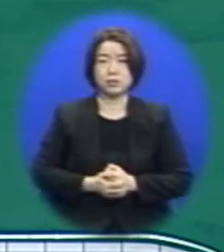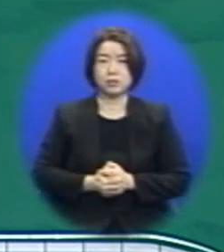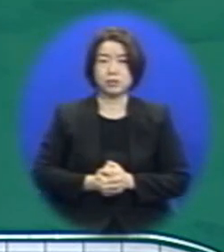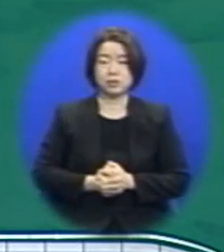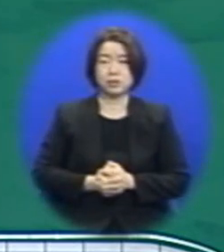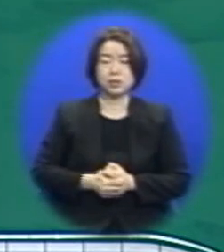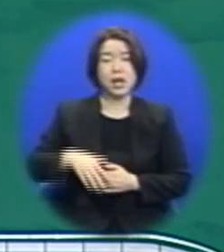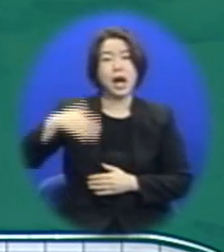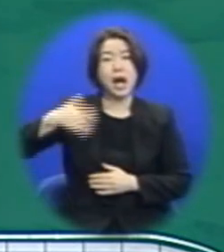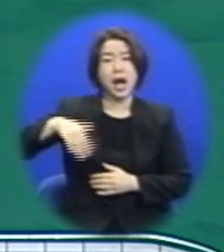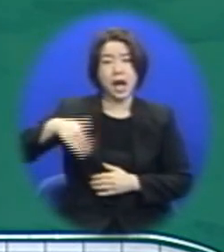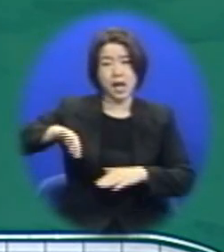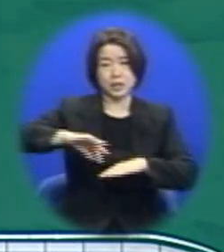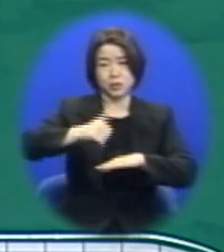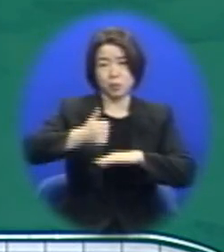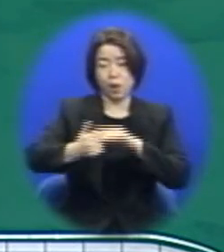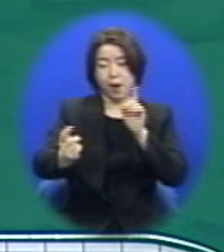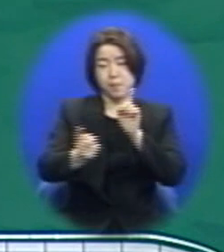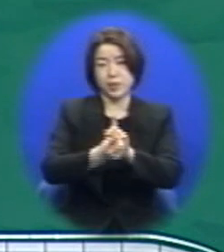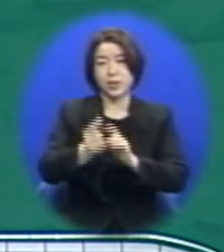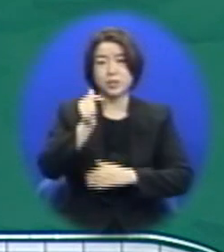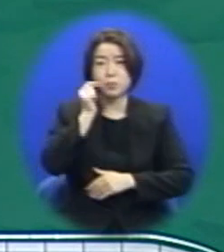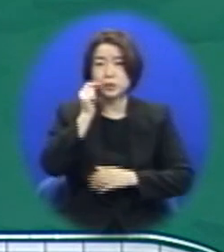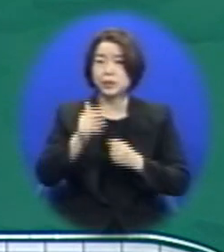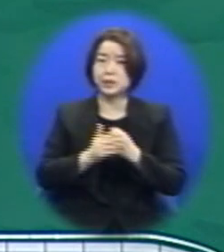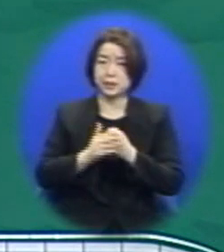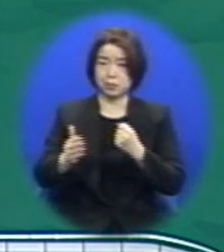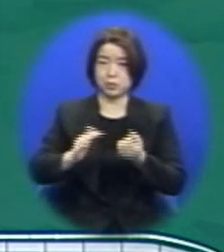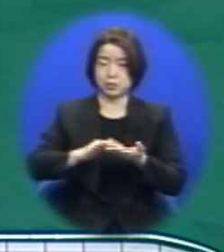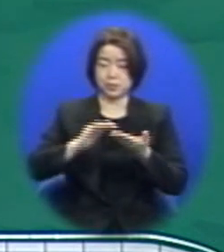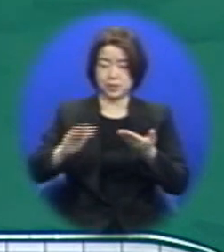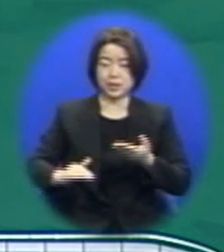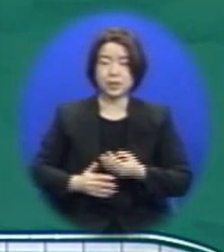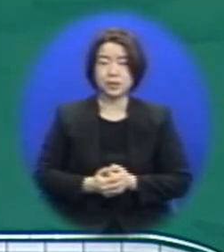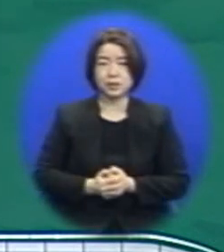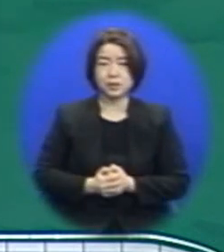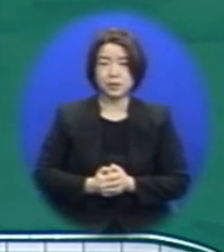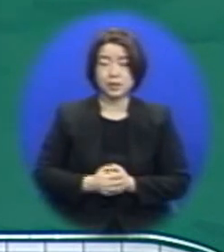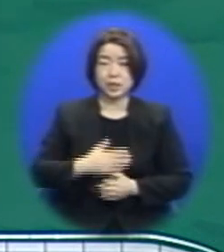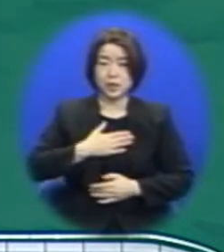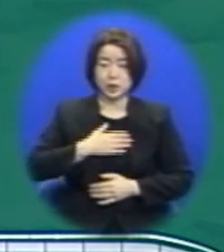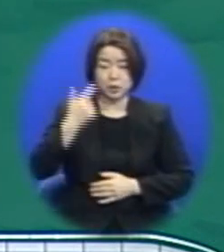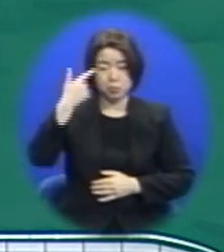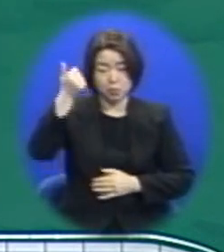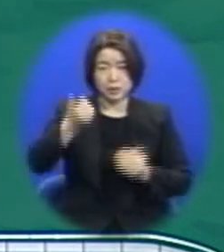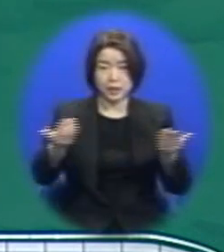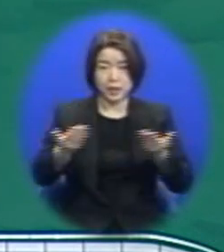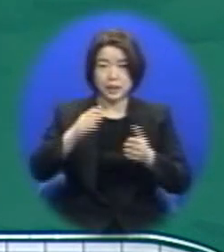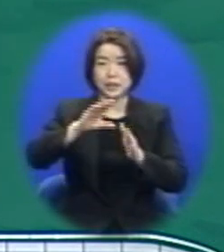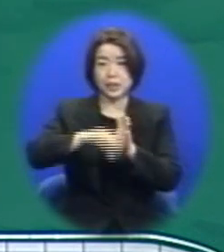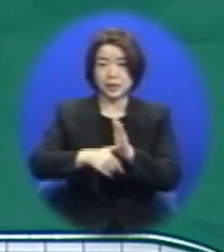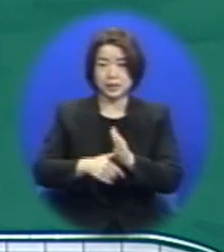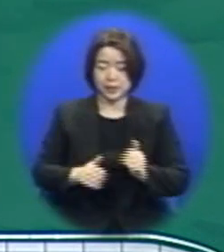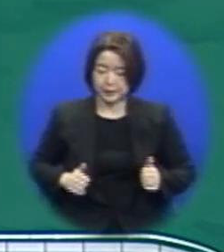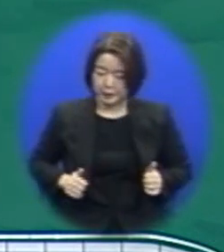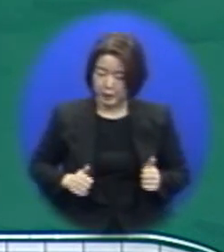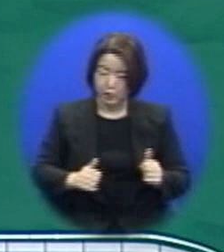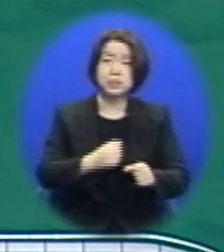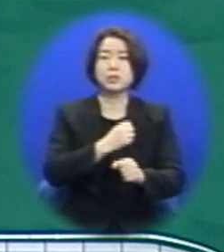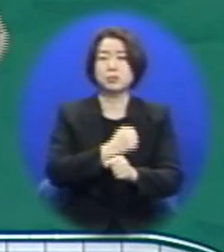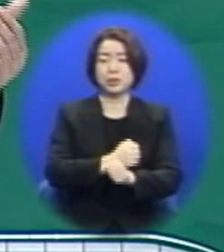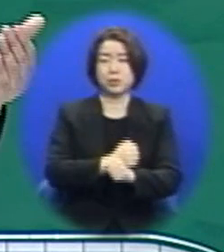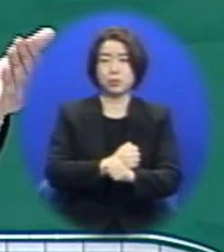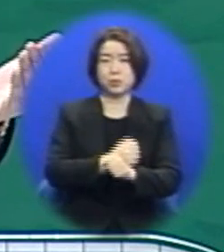아직 왕을 만나지 못했기 때문에 그렇습니다. 저는 목회하면서 열심히